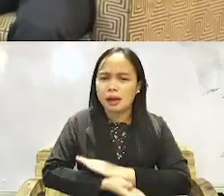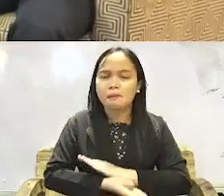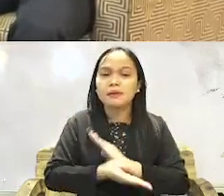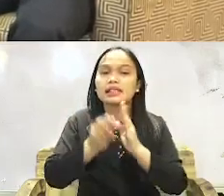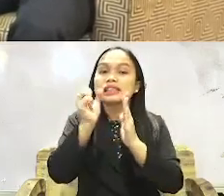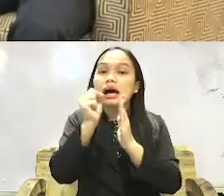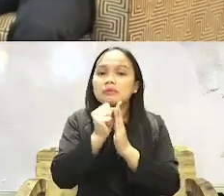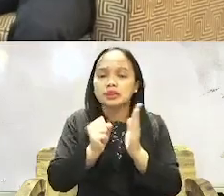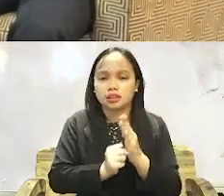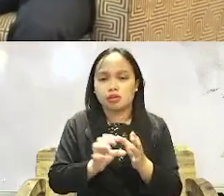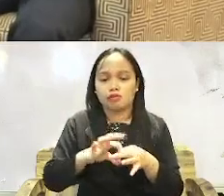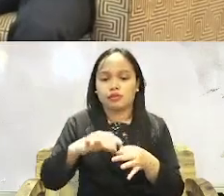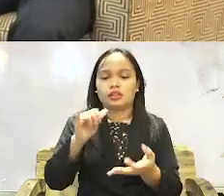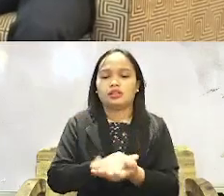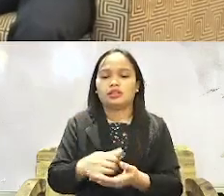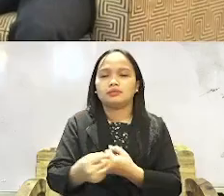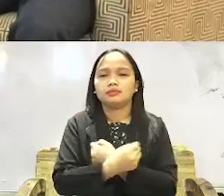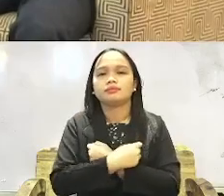Amen. Kasi kapag